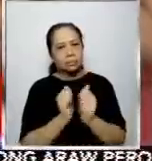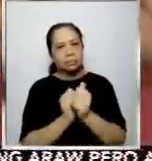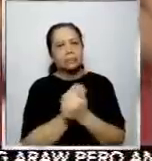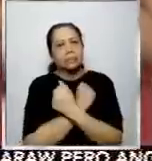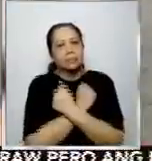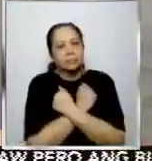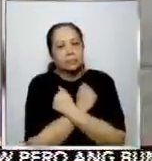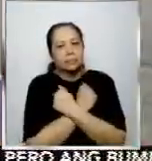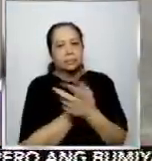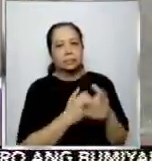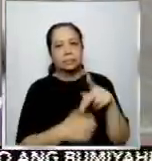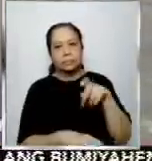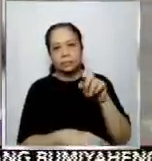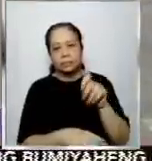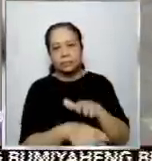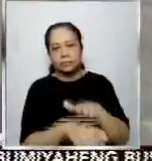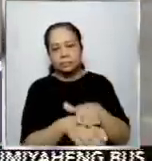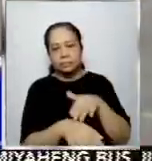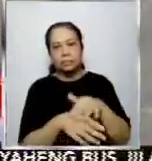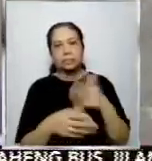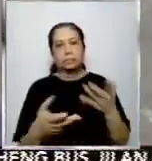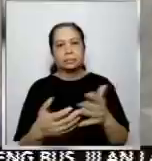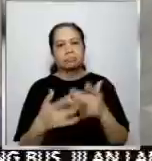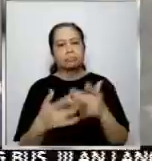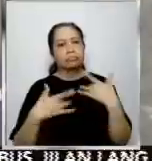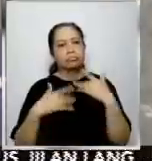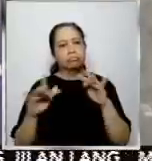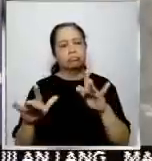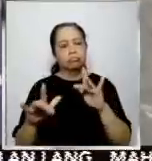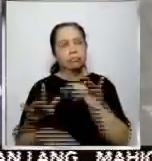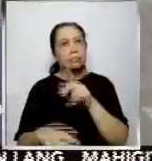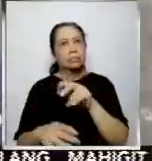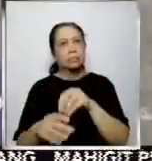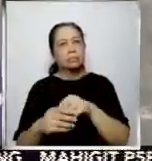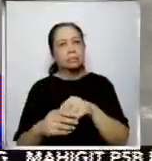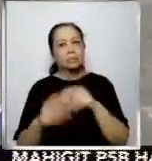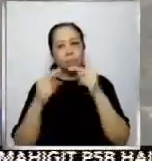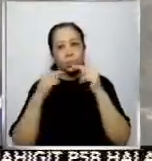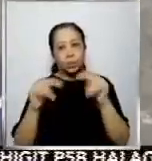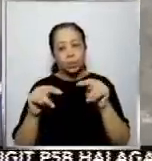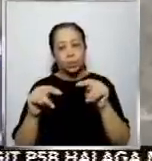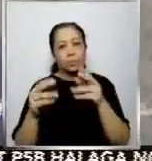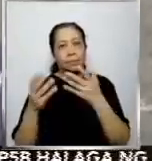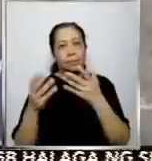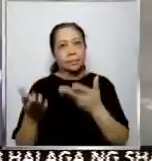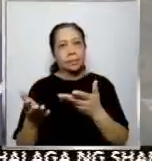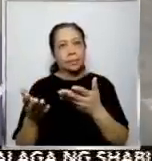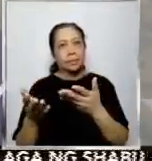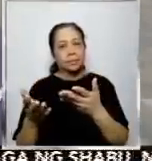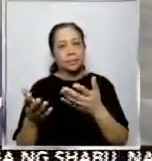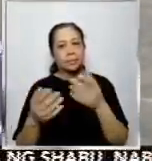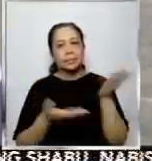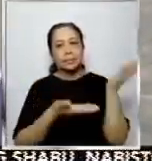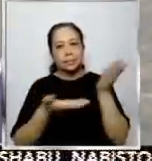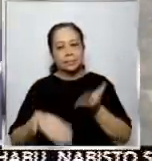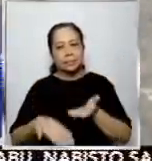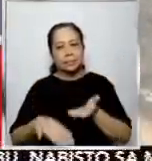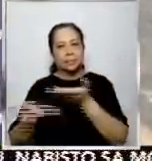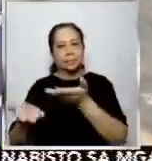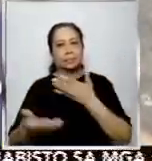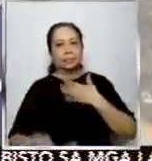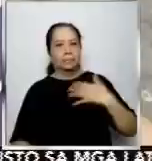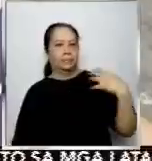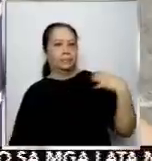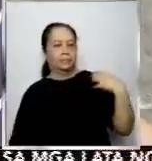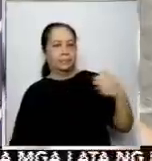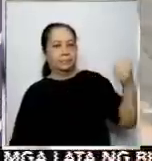naawa ako eh. Kasi po nakita po namin sa balita po yung may pinahatid lang po sa akin ng amo ko. Pinahanap po siya sa